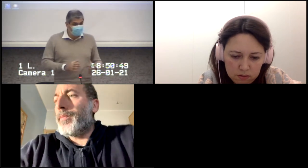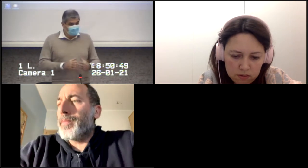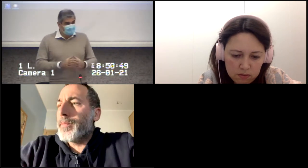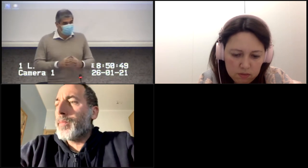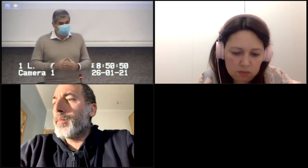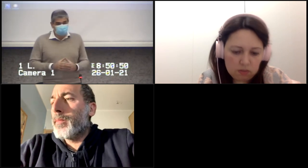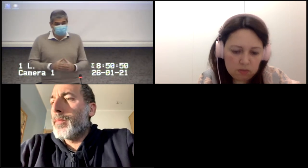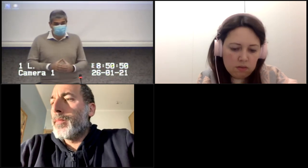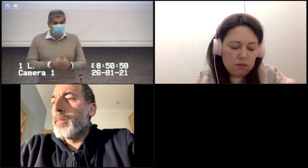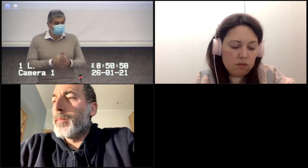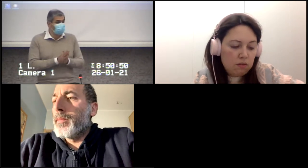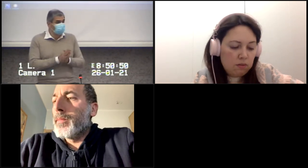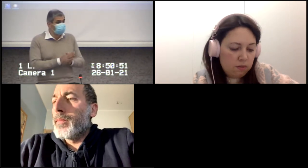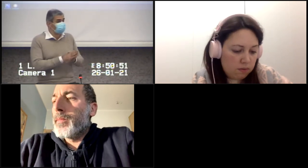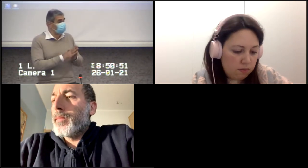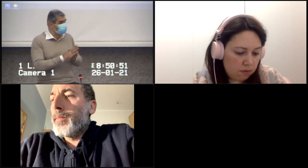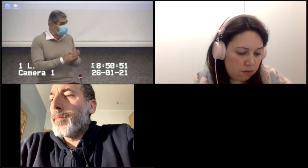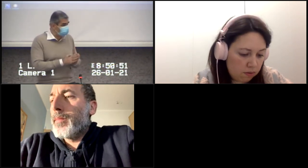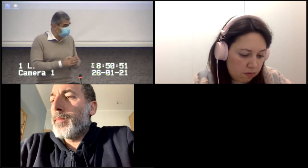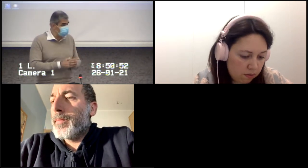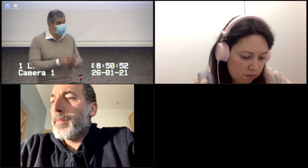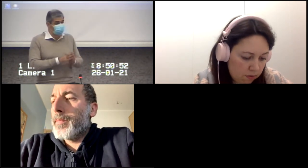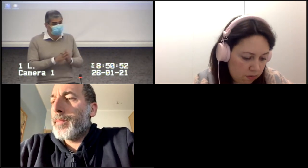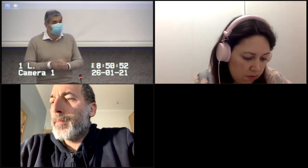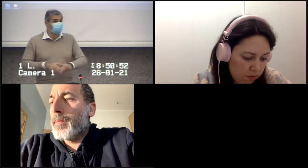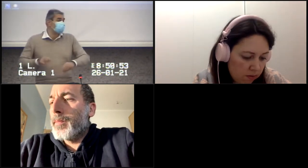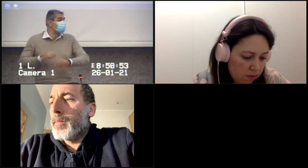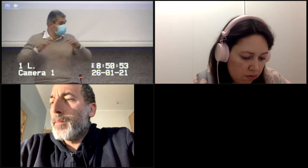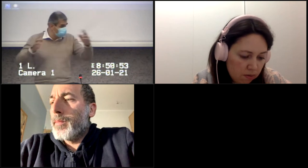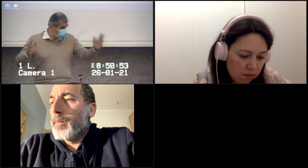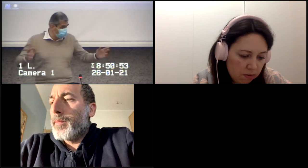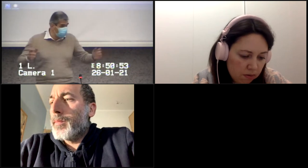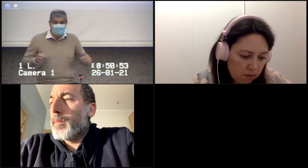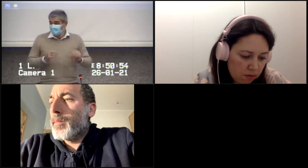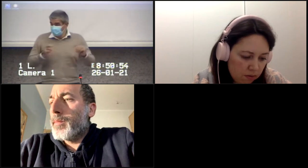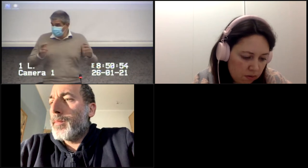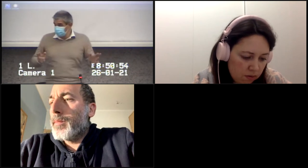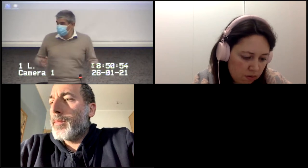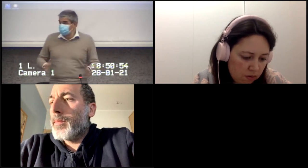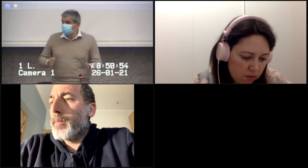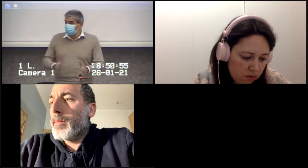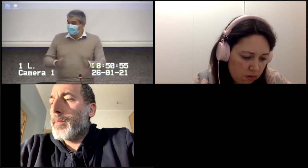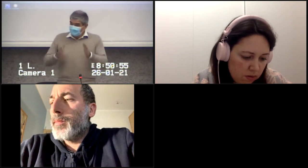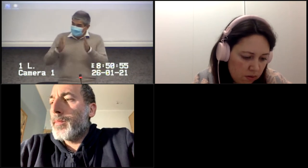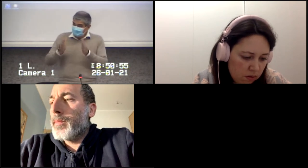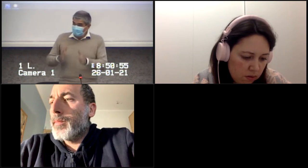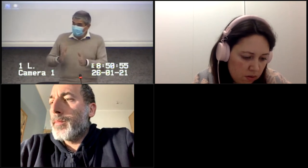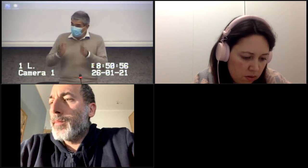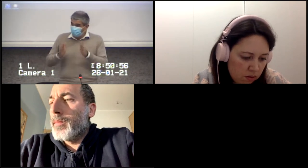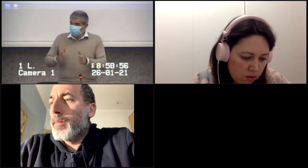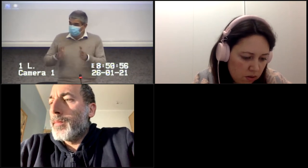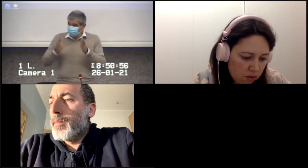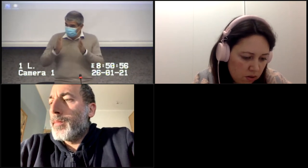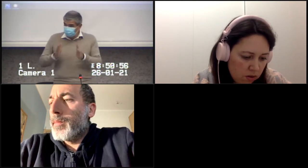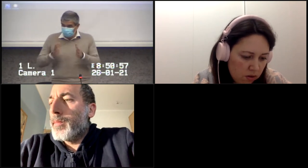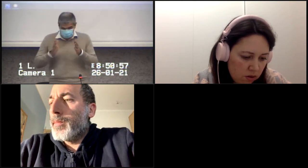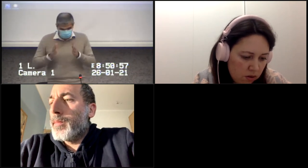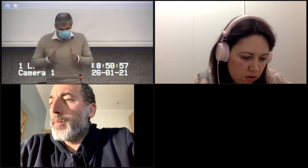che consentiranno degli aumenti volumetrici, ma non generali o generalisti, ma saranno